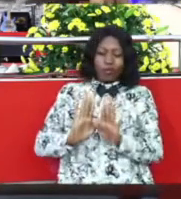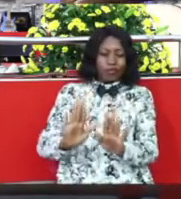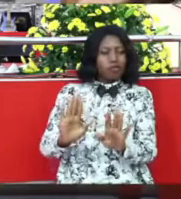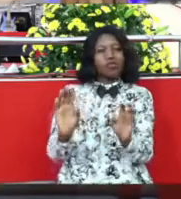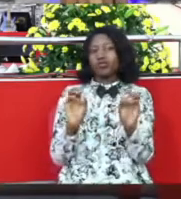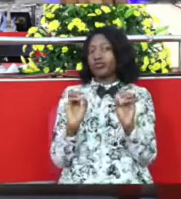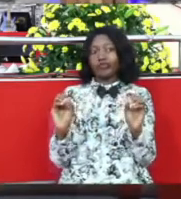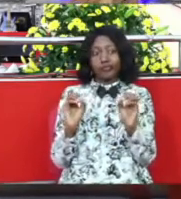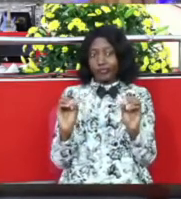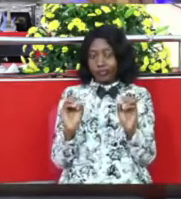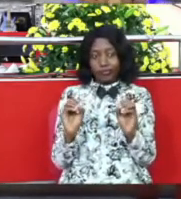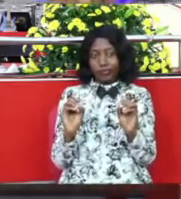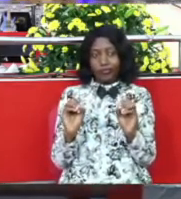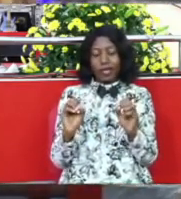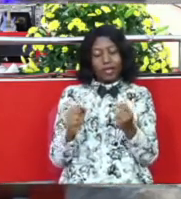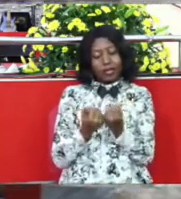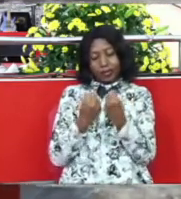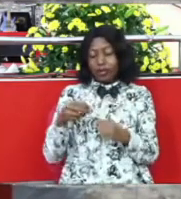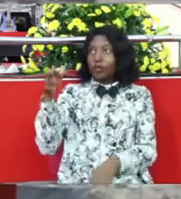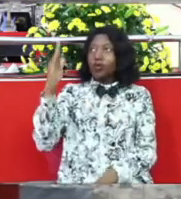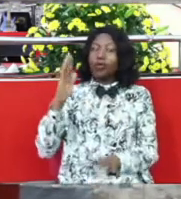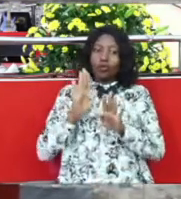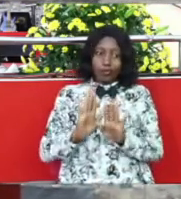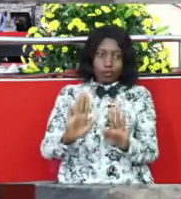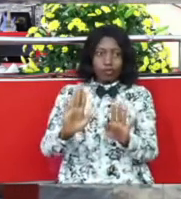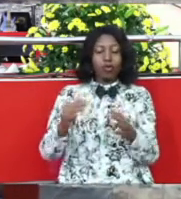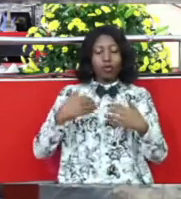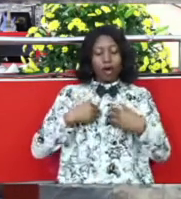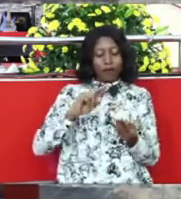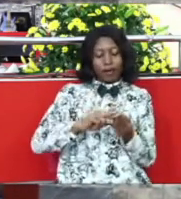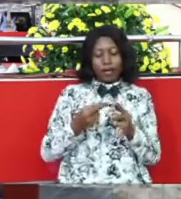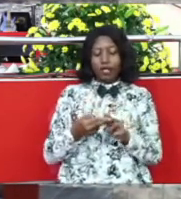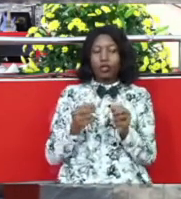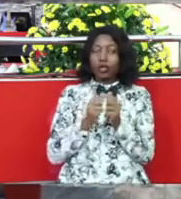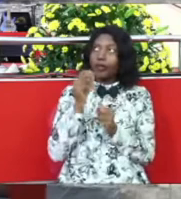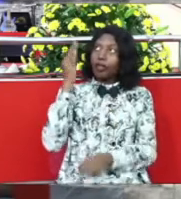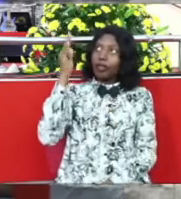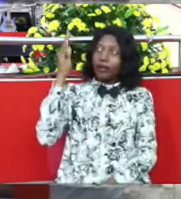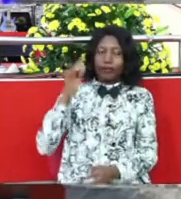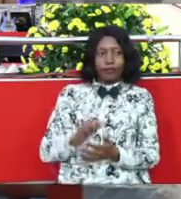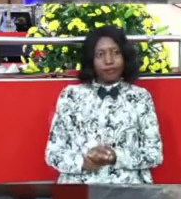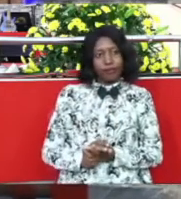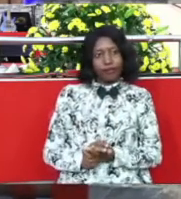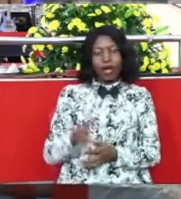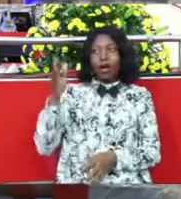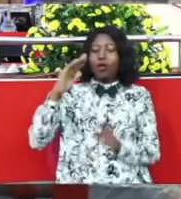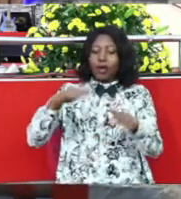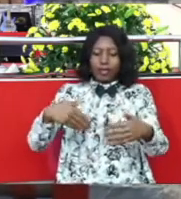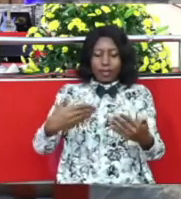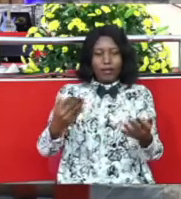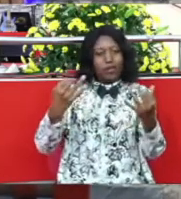have a relationship with him. Uzuri ni kwamba Mungu hawezi kukusukumia ukaweza kuwa na mahusiano na yeye. He has given us free will.